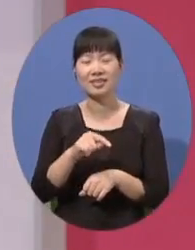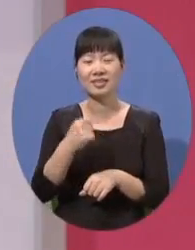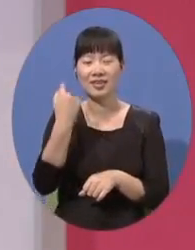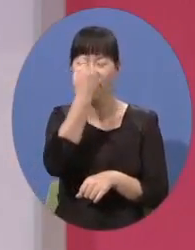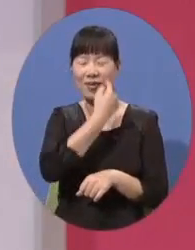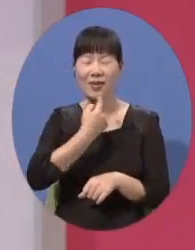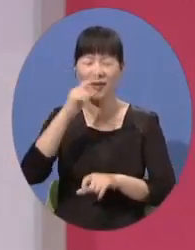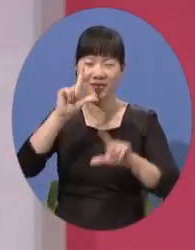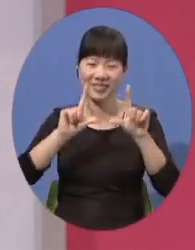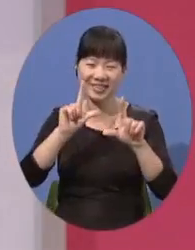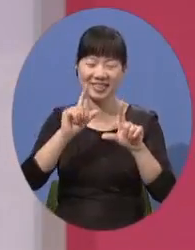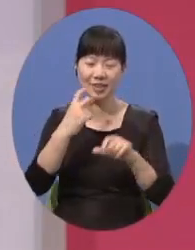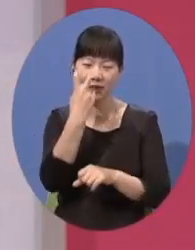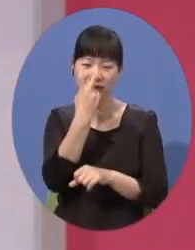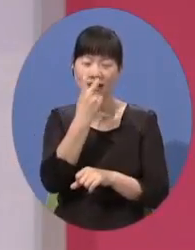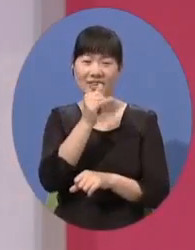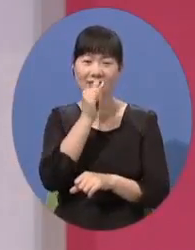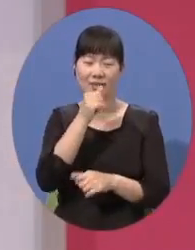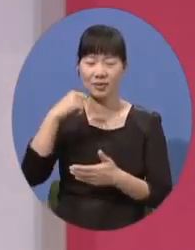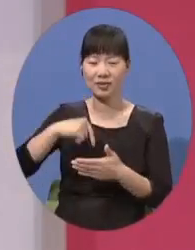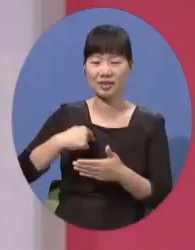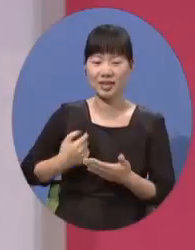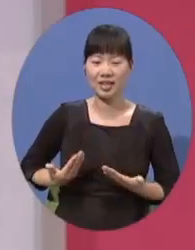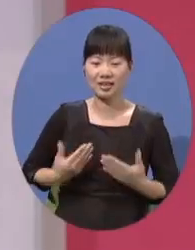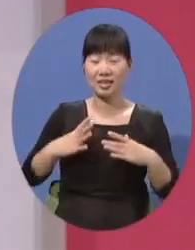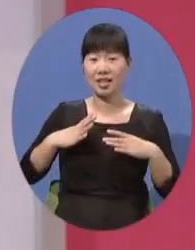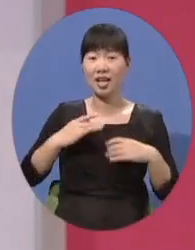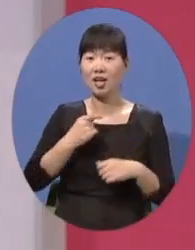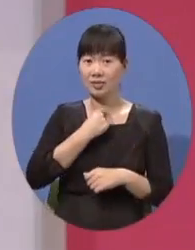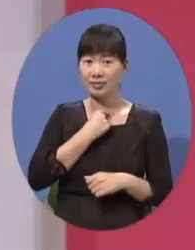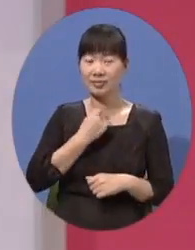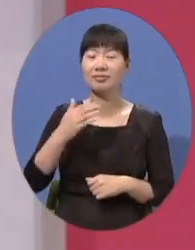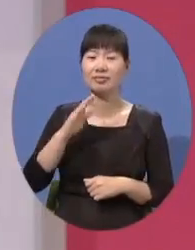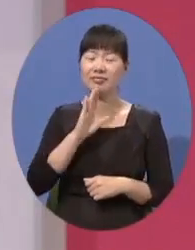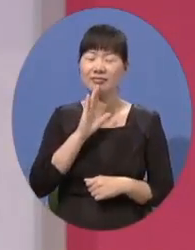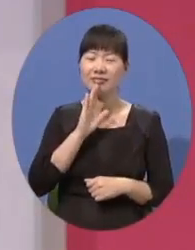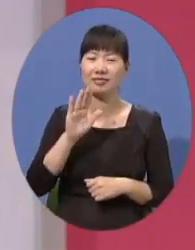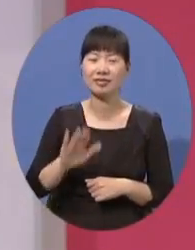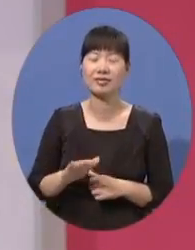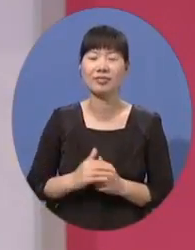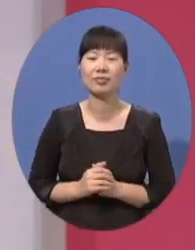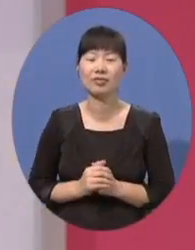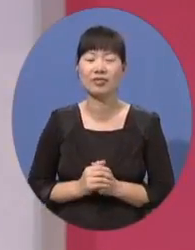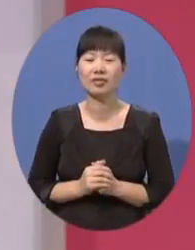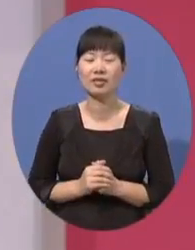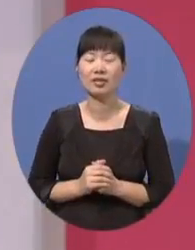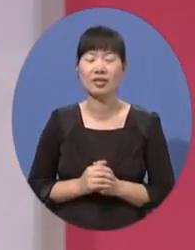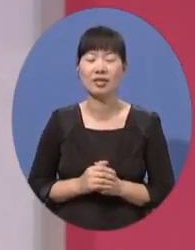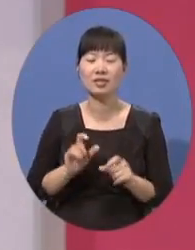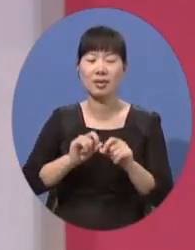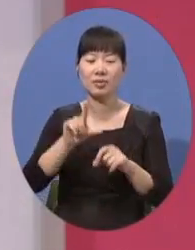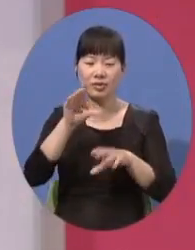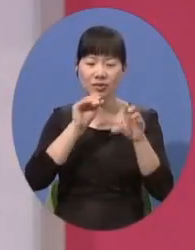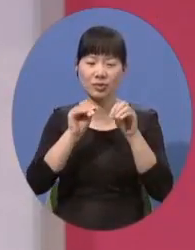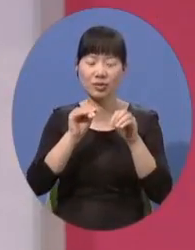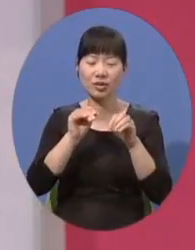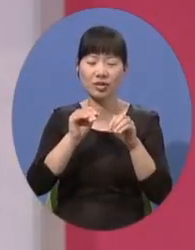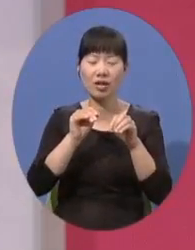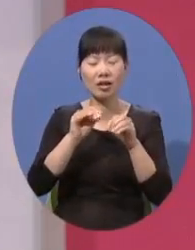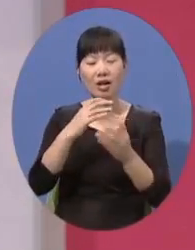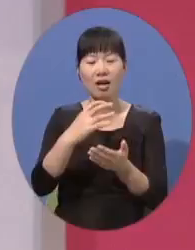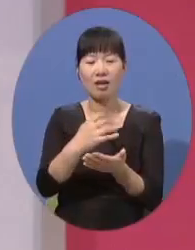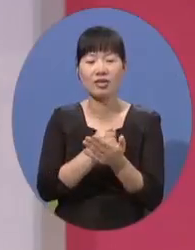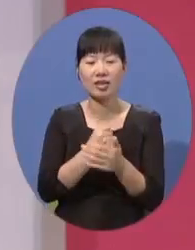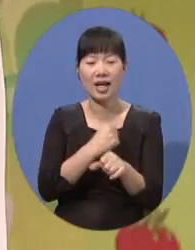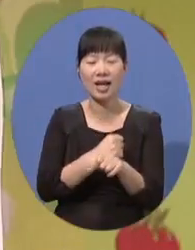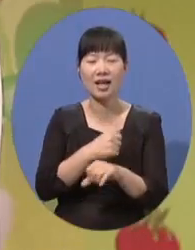네, 이미지 관리. 예. 속으로는 뭐 내일도 자랑하고 싶고 그럴 수 있잖아요. 네. 근데 그렇게 주로 듣고 얻어가려고 그렇게